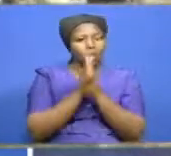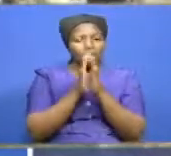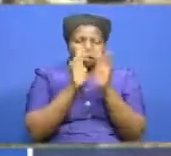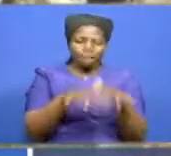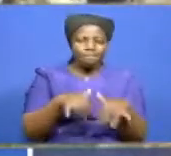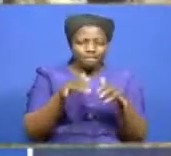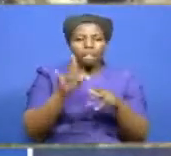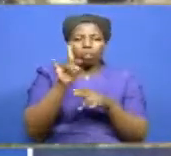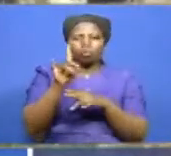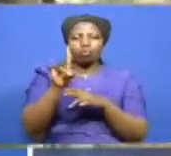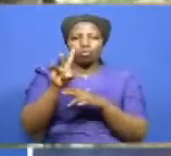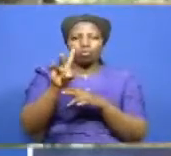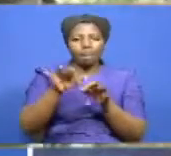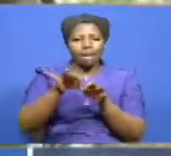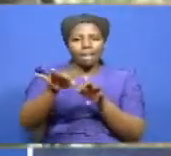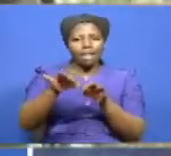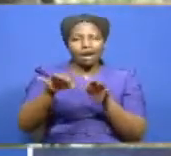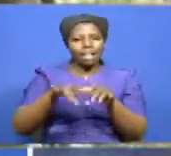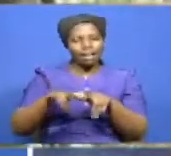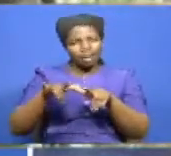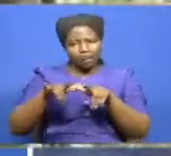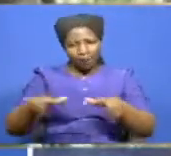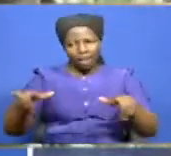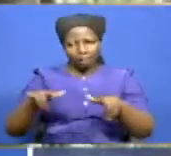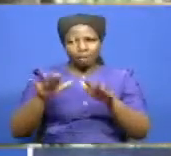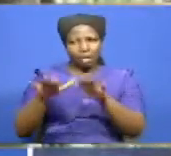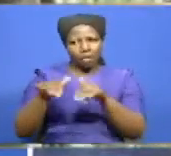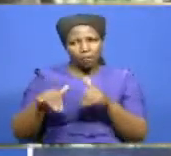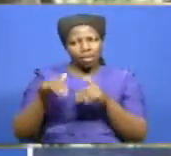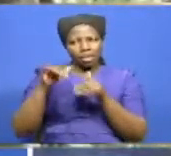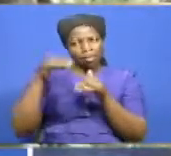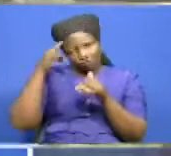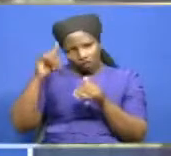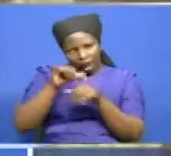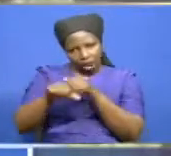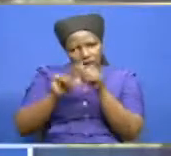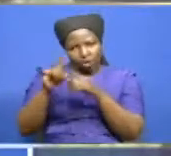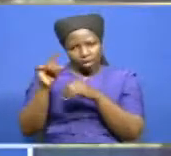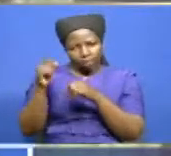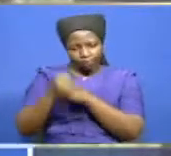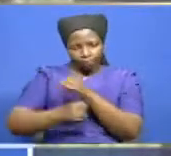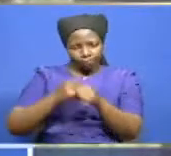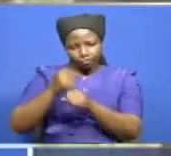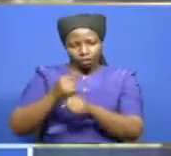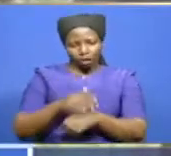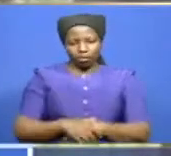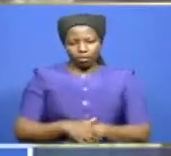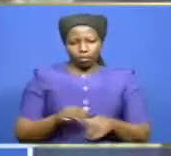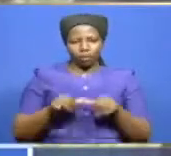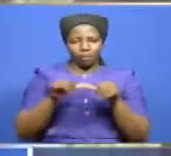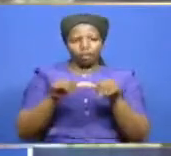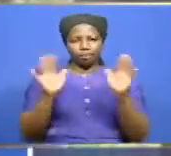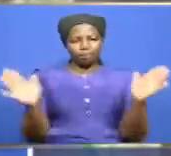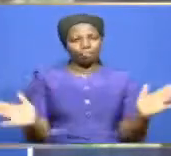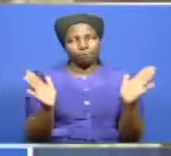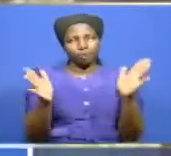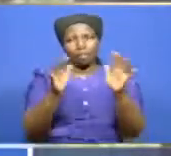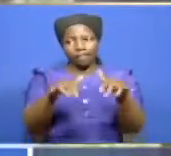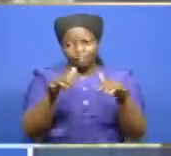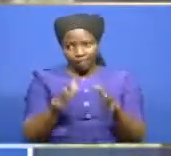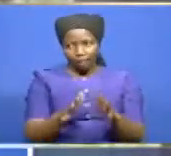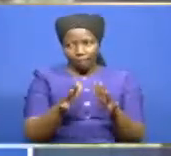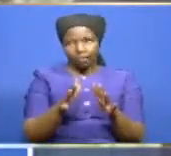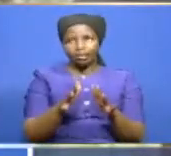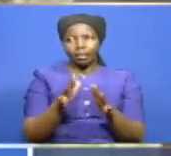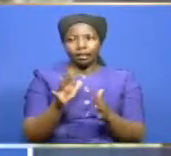ekari mbili ya shamba la mahindi na kusubiri kwa takriban mwaka mmoja. Tunaendelea kuhimiza wakulima wa Marmanet na pia kwa undani